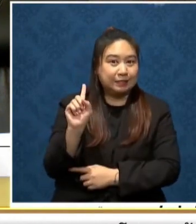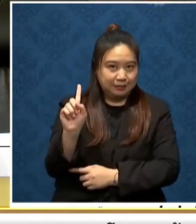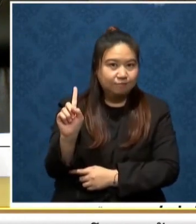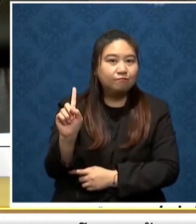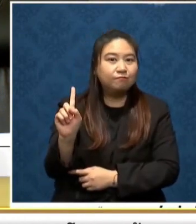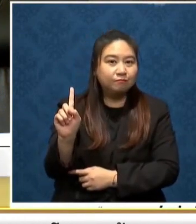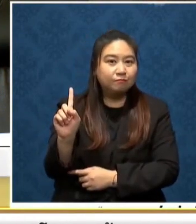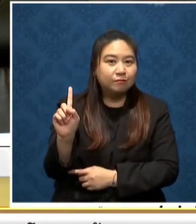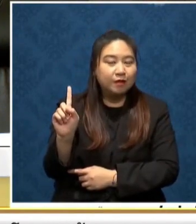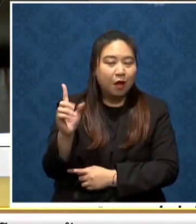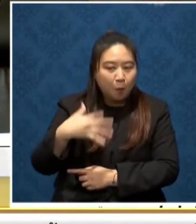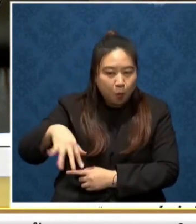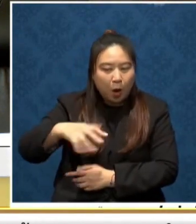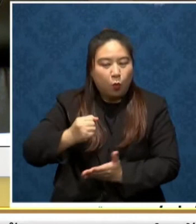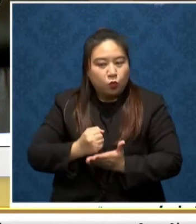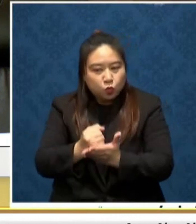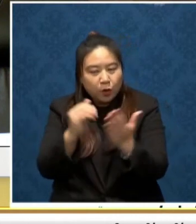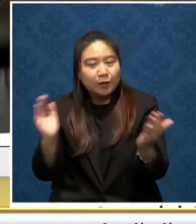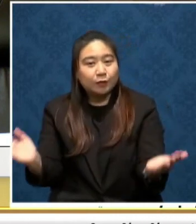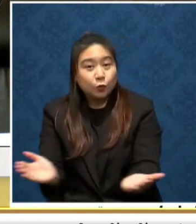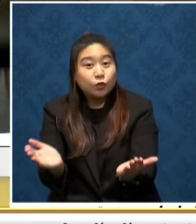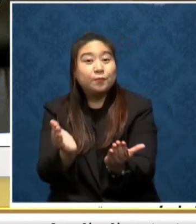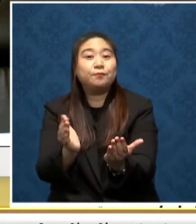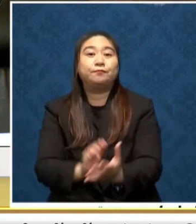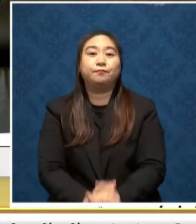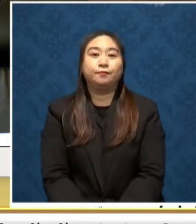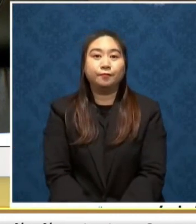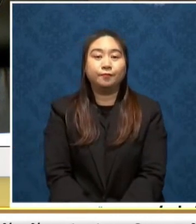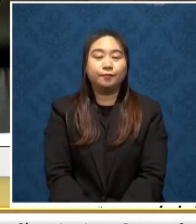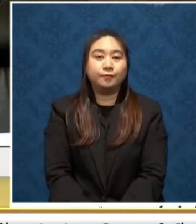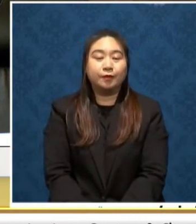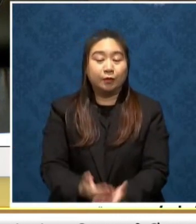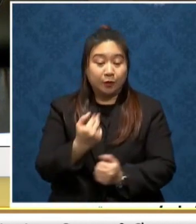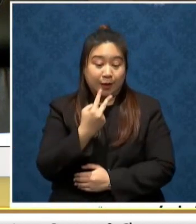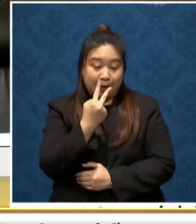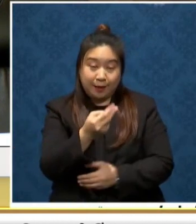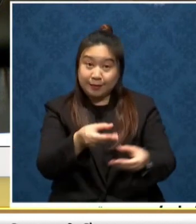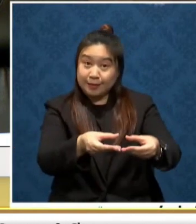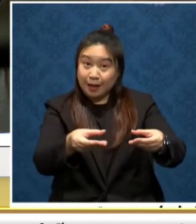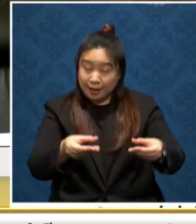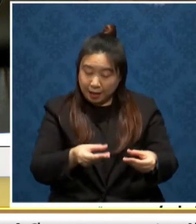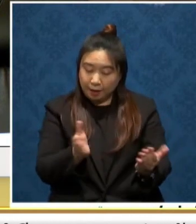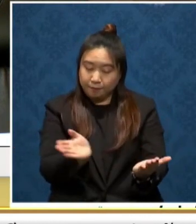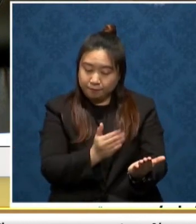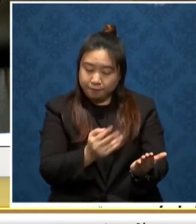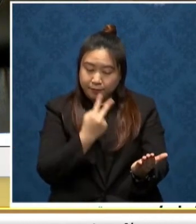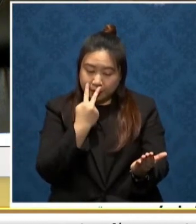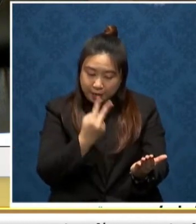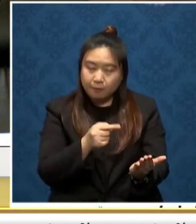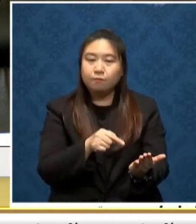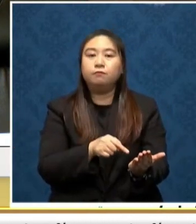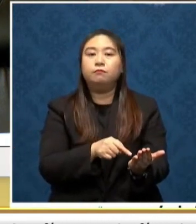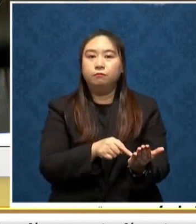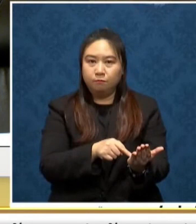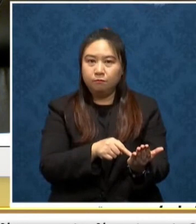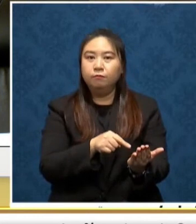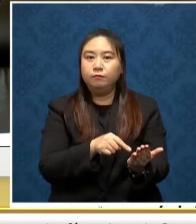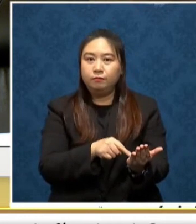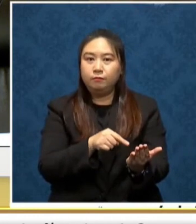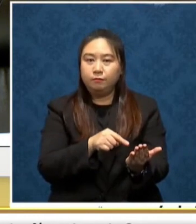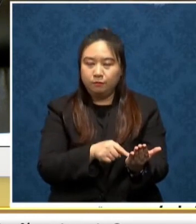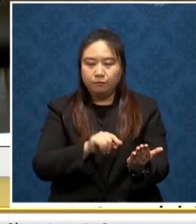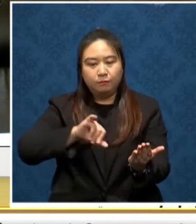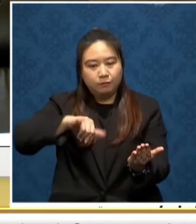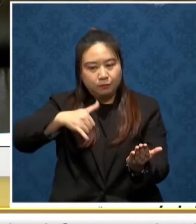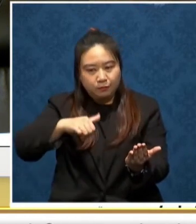จะได้ช่วยกันส่งเสริมได้นะครับซึ่งได้เห็นจากรายงานก็ได้ทราบว่าท่านอาจจะทำได้ไม่ทั่ว